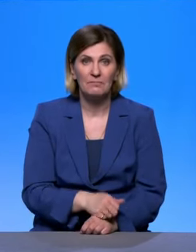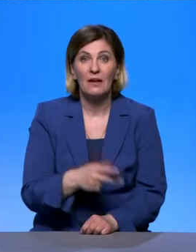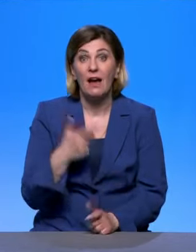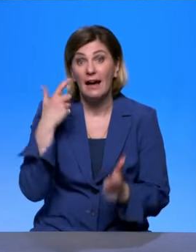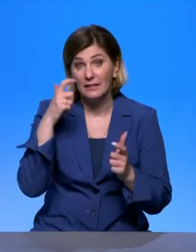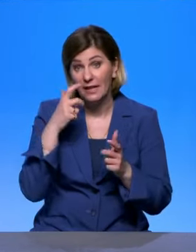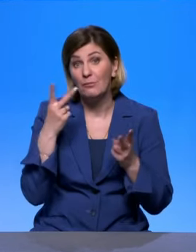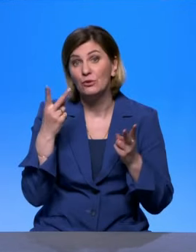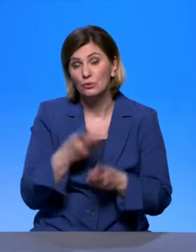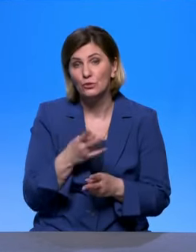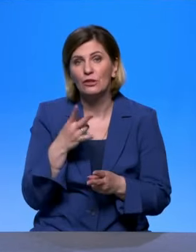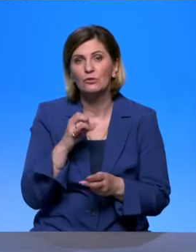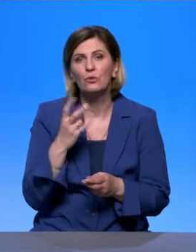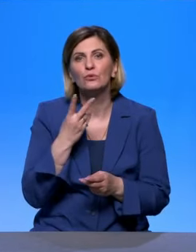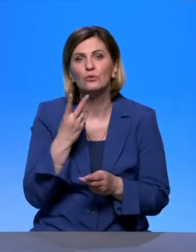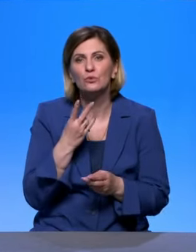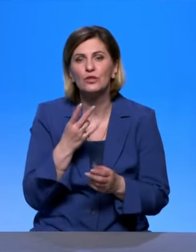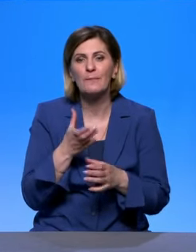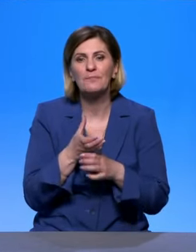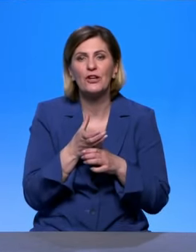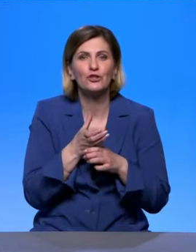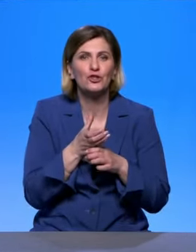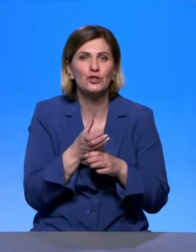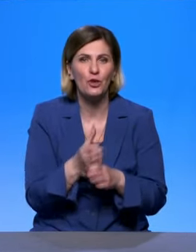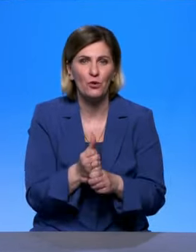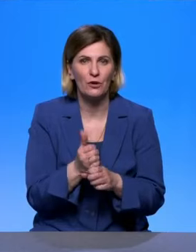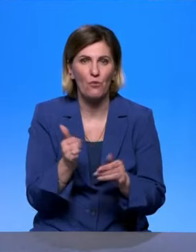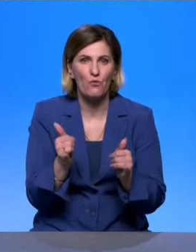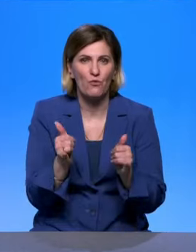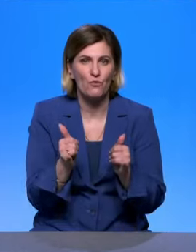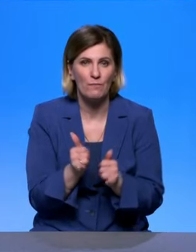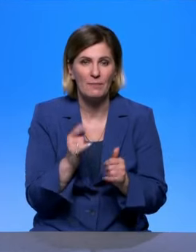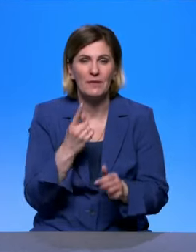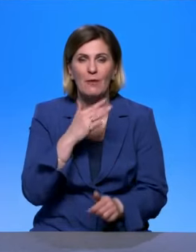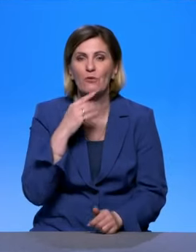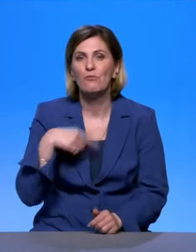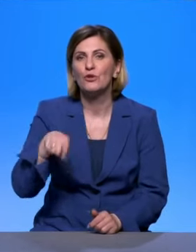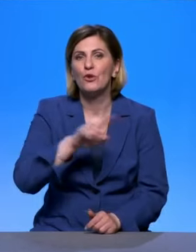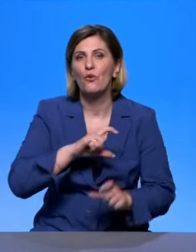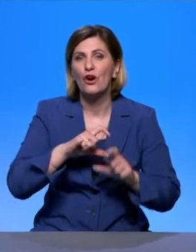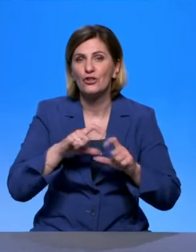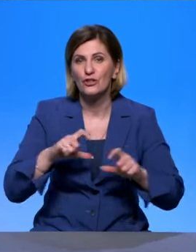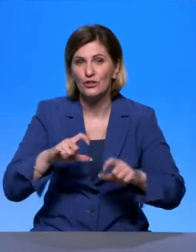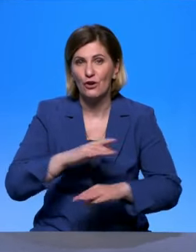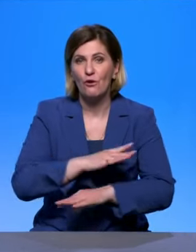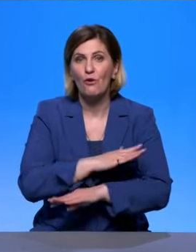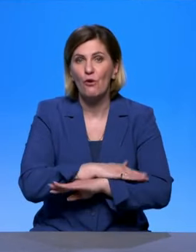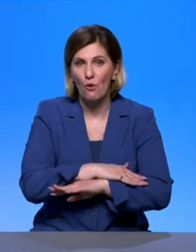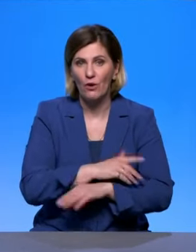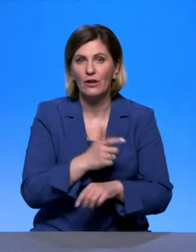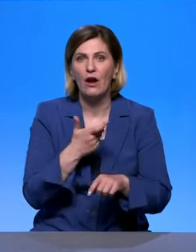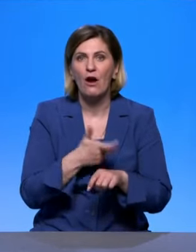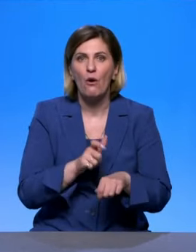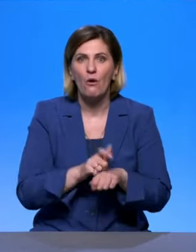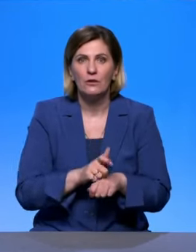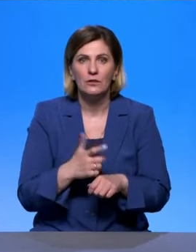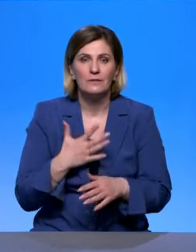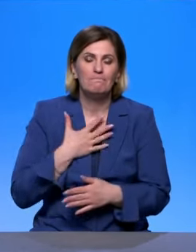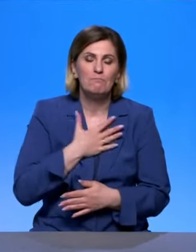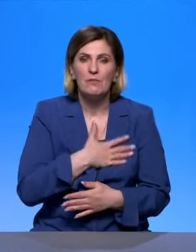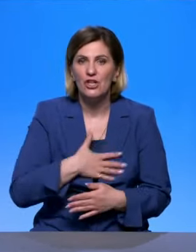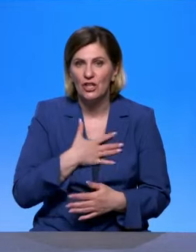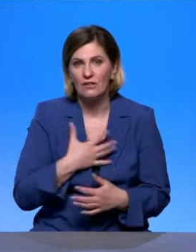упростить, как-то сократить, потому что многие школьники, они, как правило, слишком напрягаются из-за него, боятся,